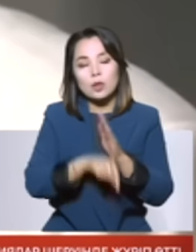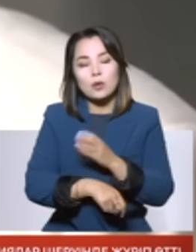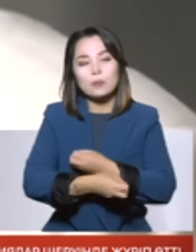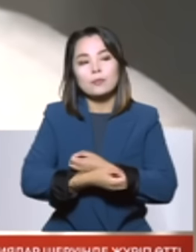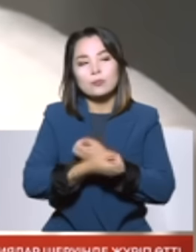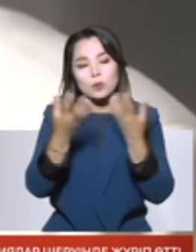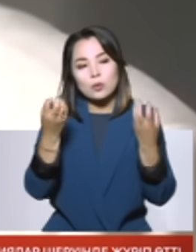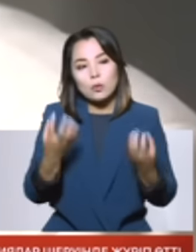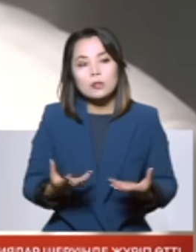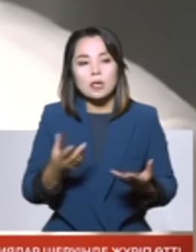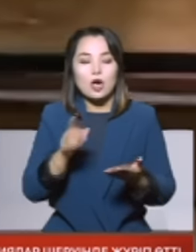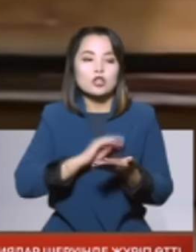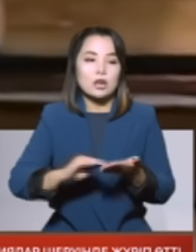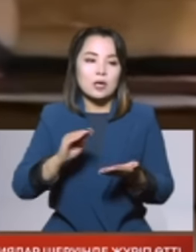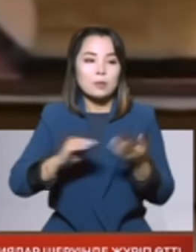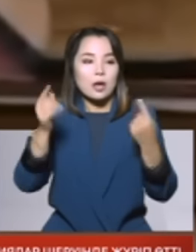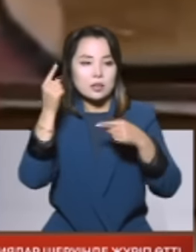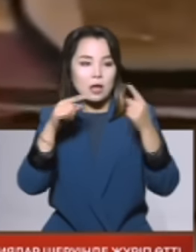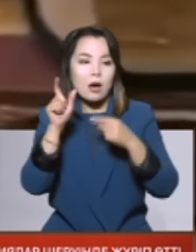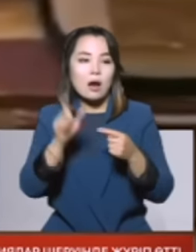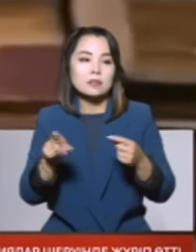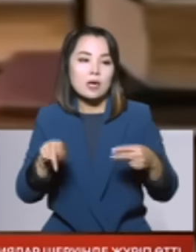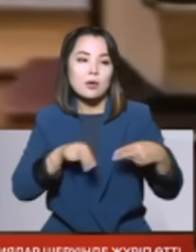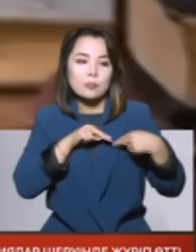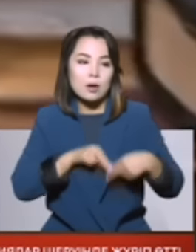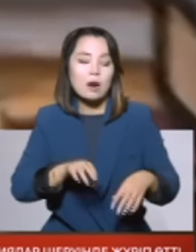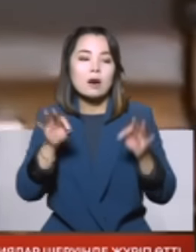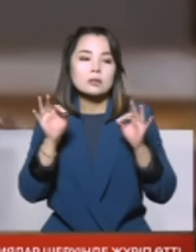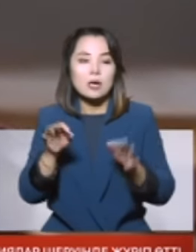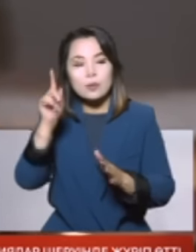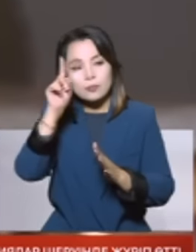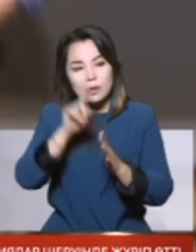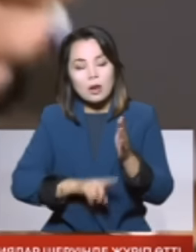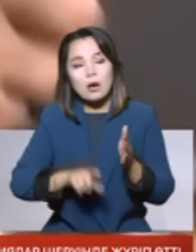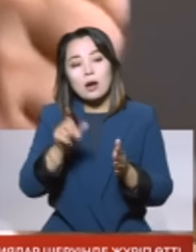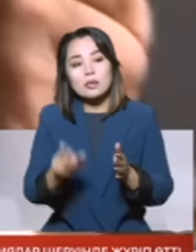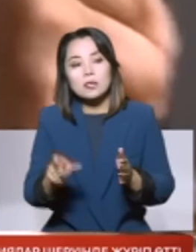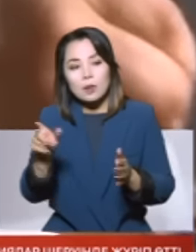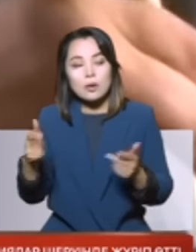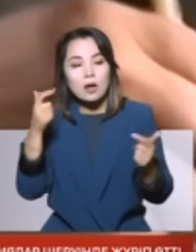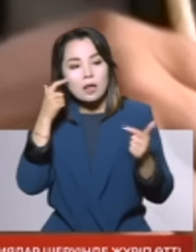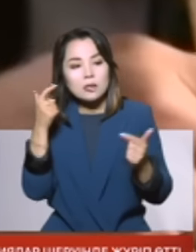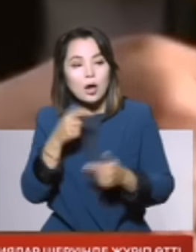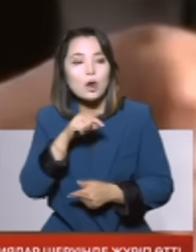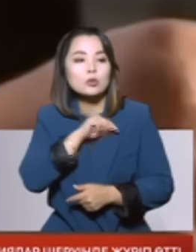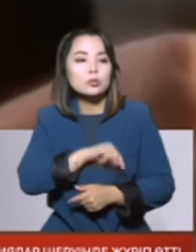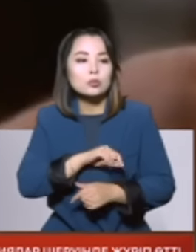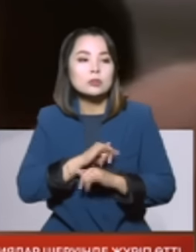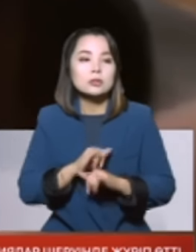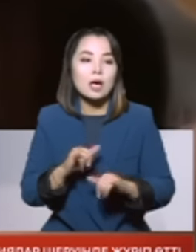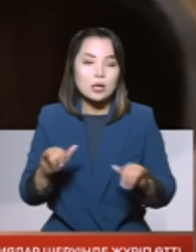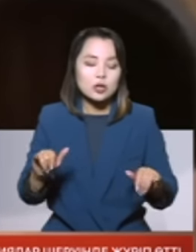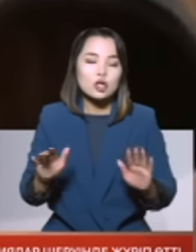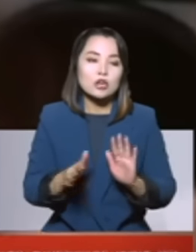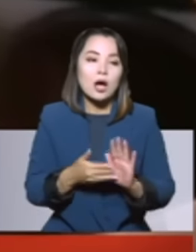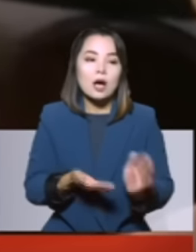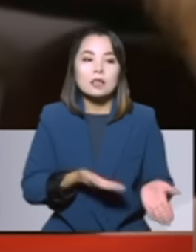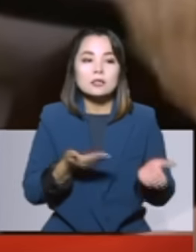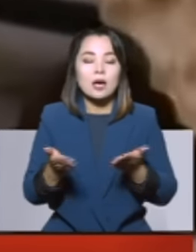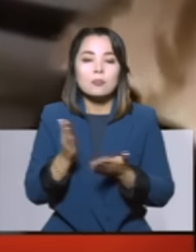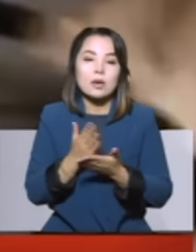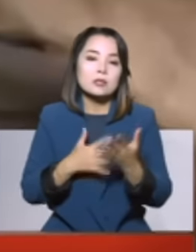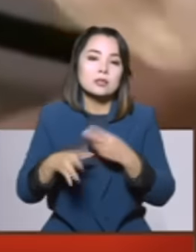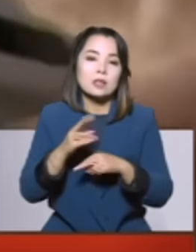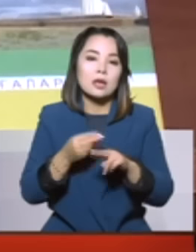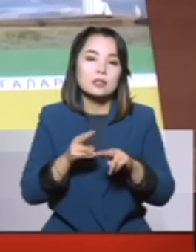көркем шығармалары адамзат баласын еңбекке, адалдық пен адамгершілікке, білімге, рухани дамуға шақырады. Қара